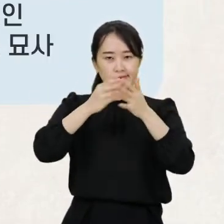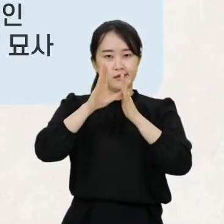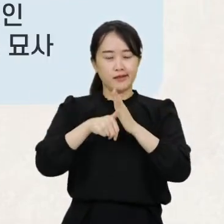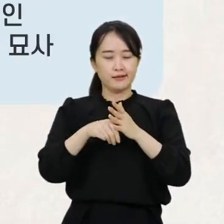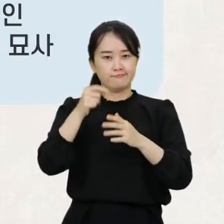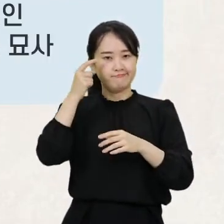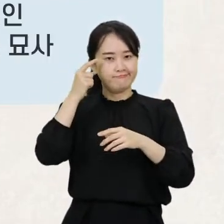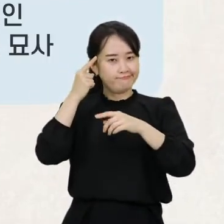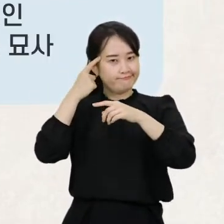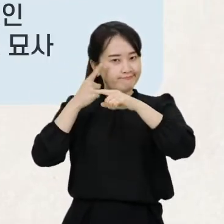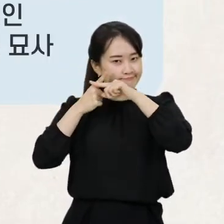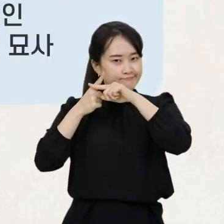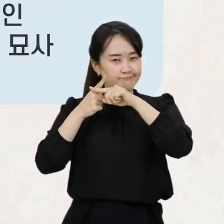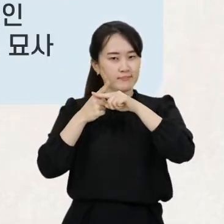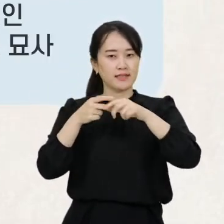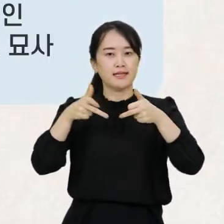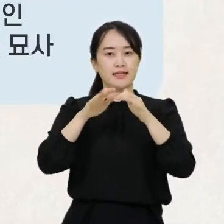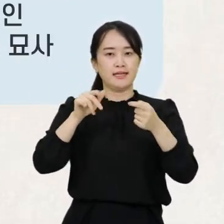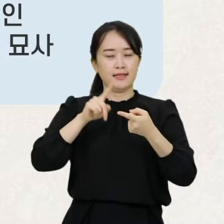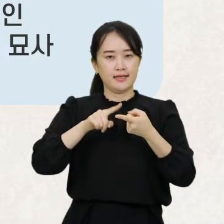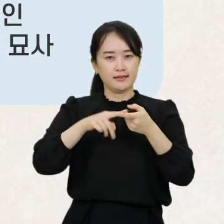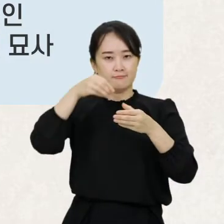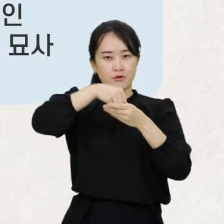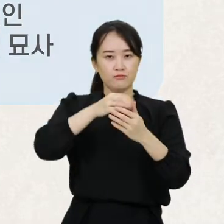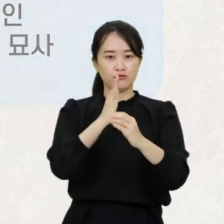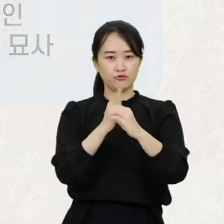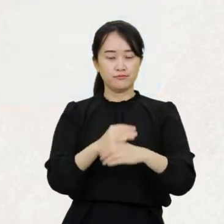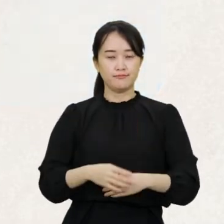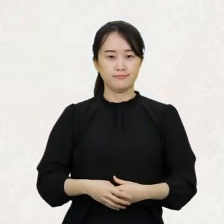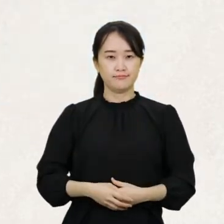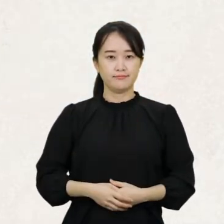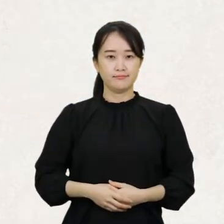긍정적으로 장애인을 묘사하도록 권장하고 있어요.